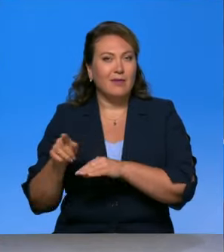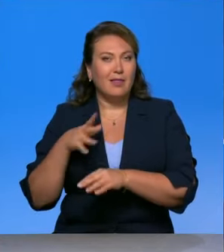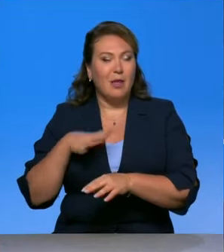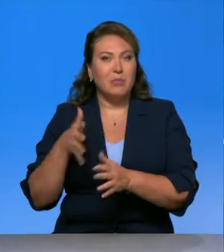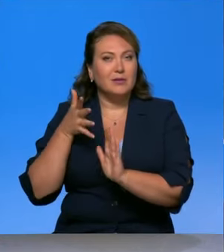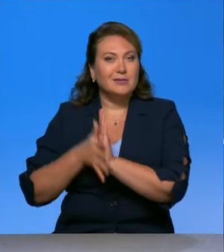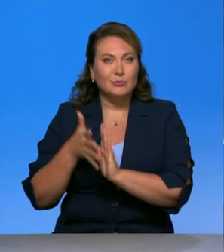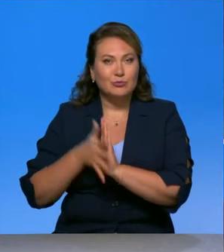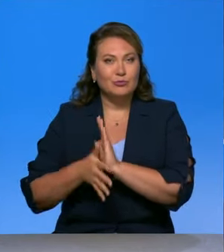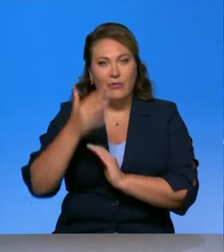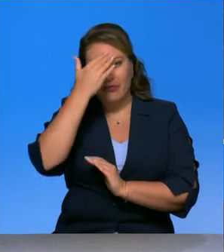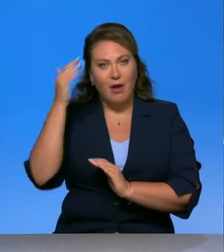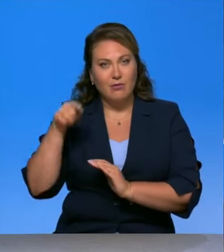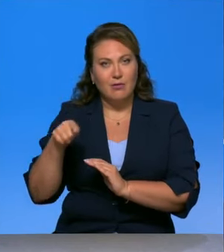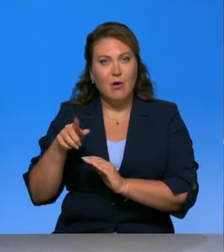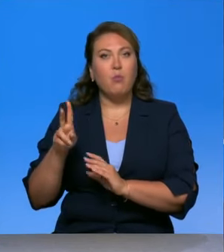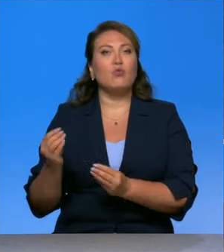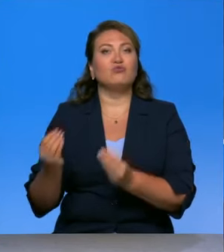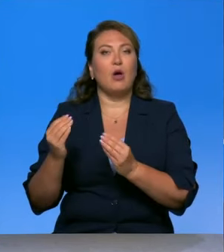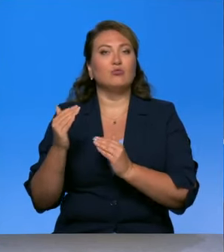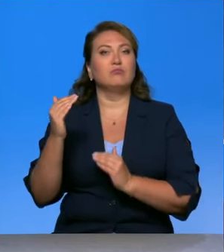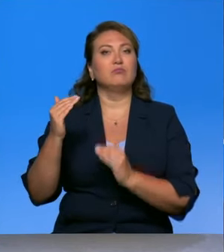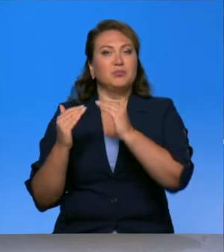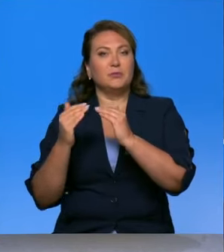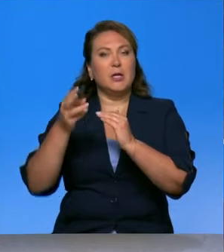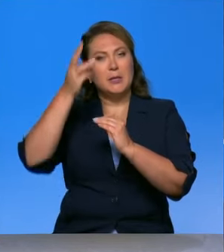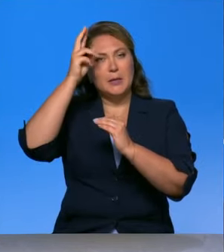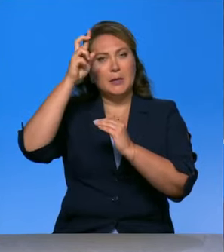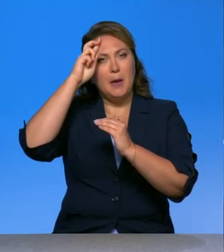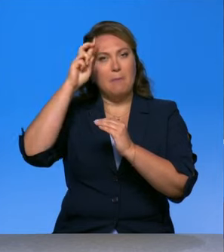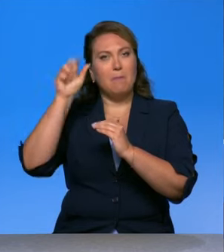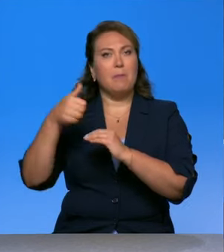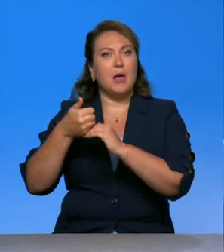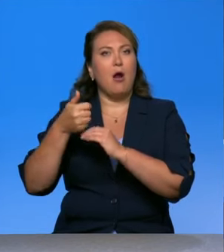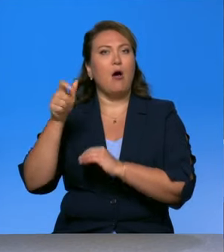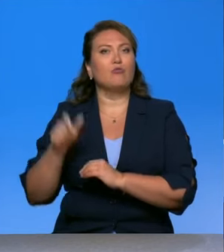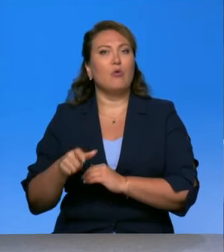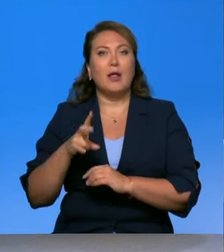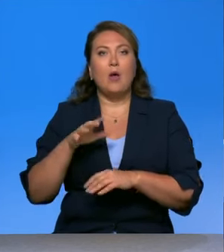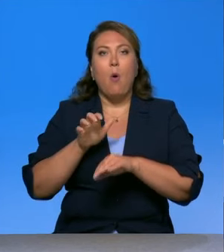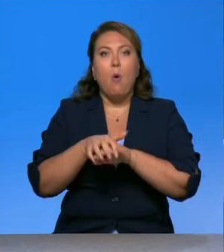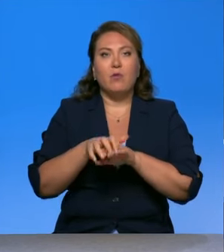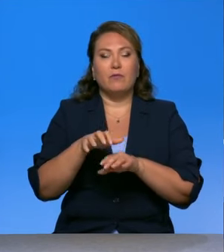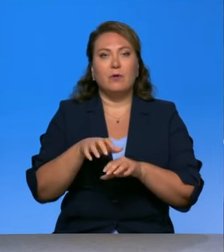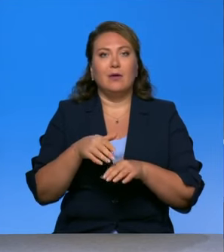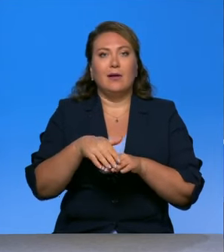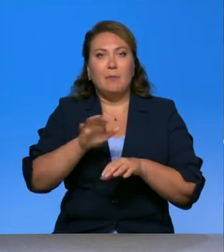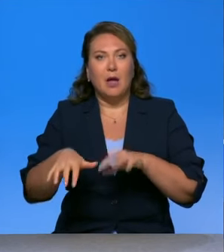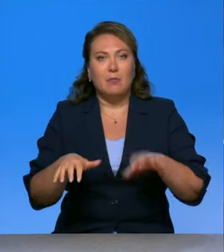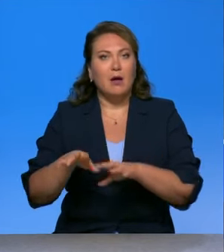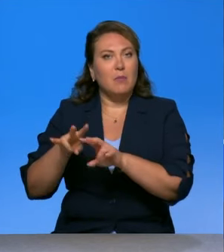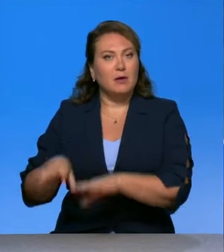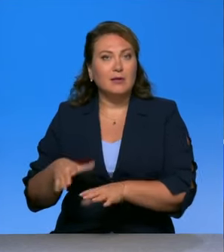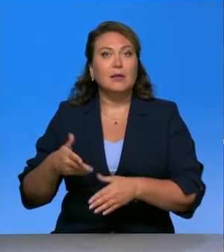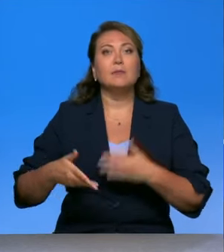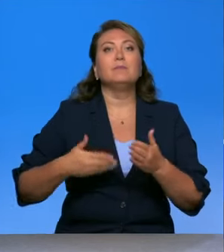что будет по статусу с императором, да, и не сняли обувь вовремя, скажем так, наши солдаты, и да.